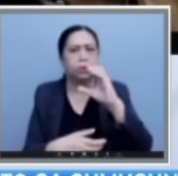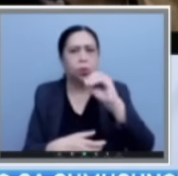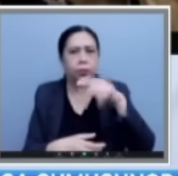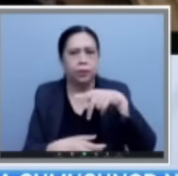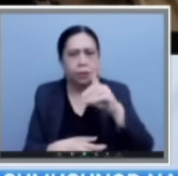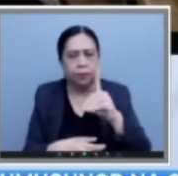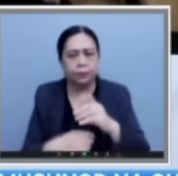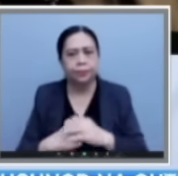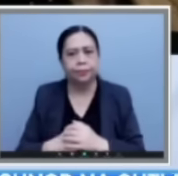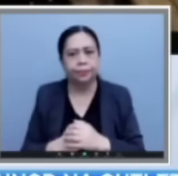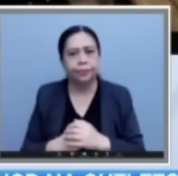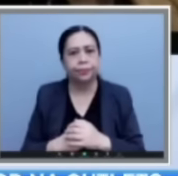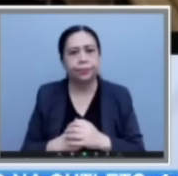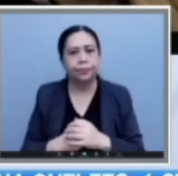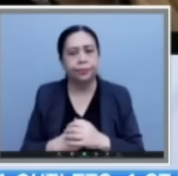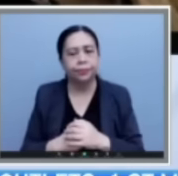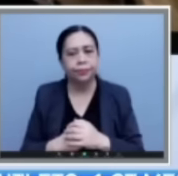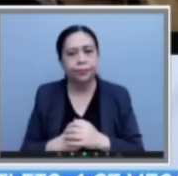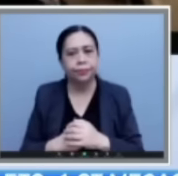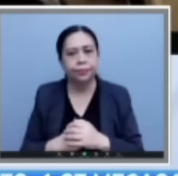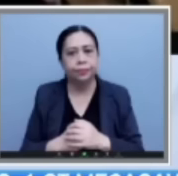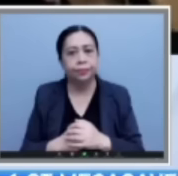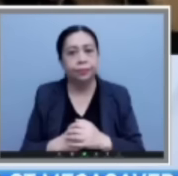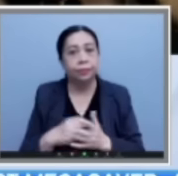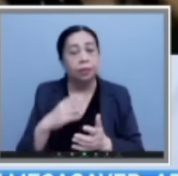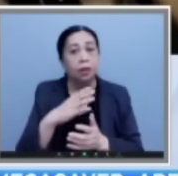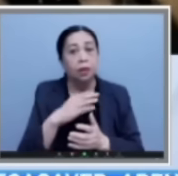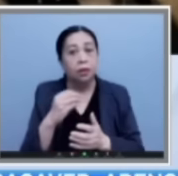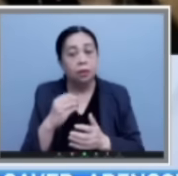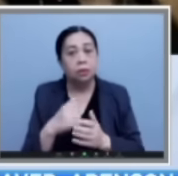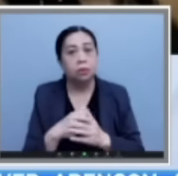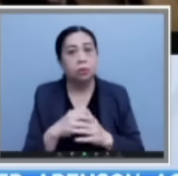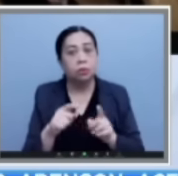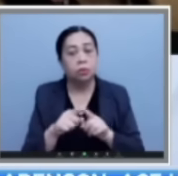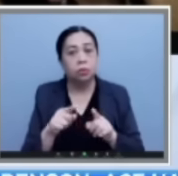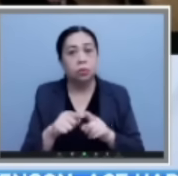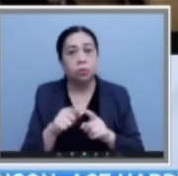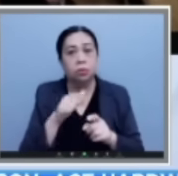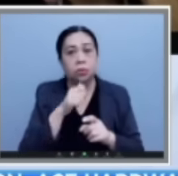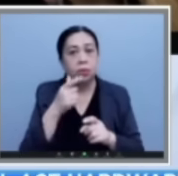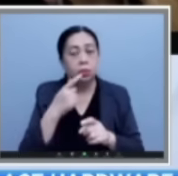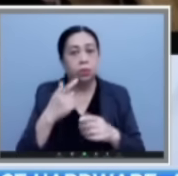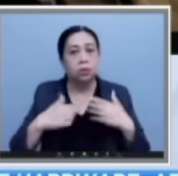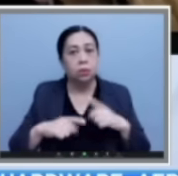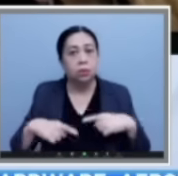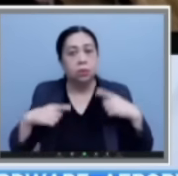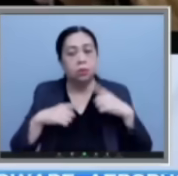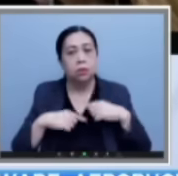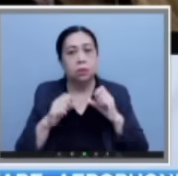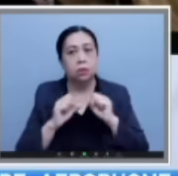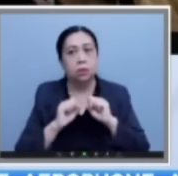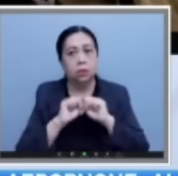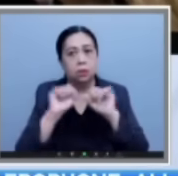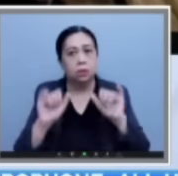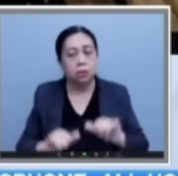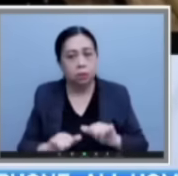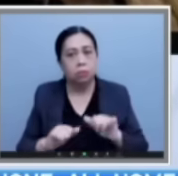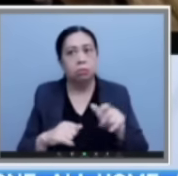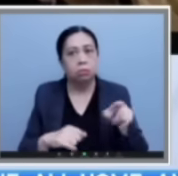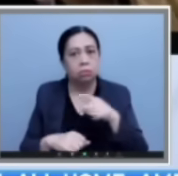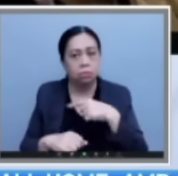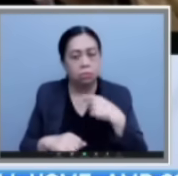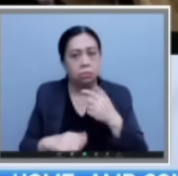Opo Yes at ah Ki no hindi lang sa Respiratory System ang effect ng mga